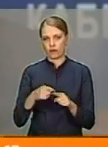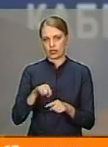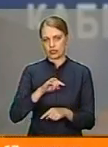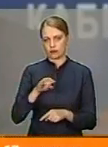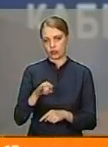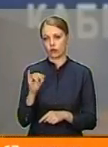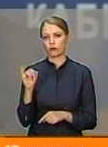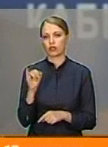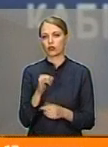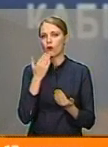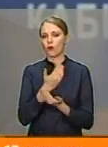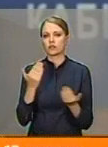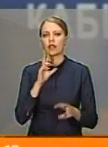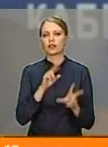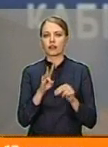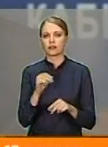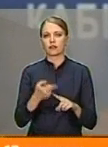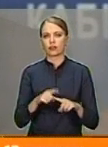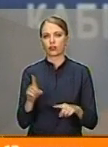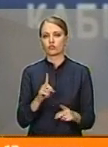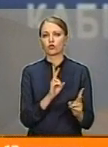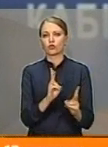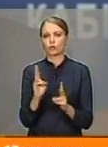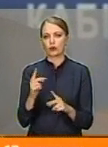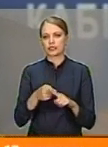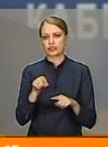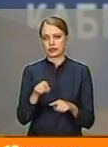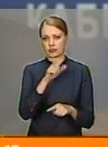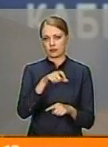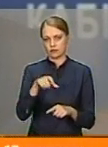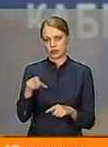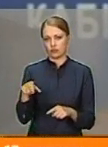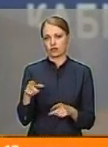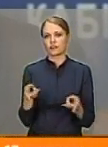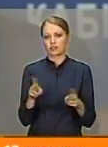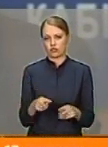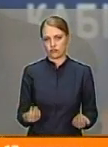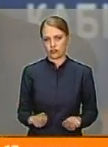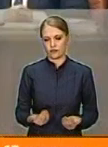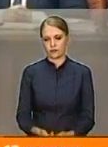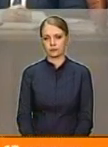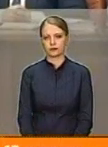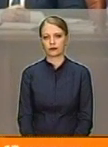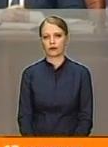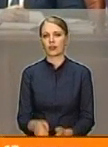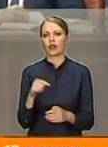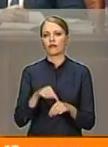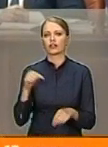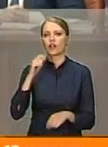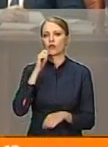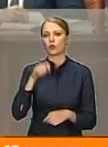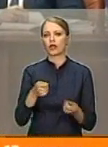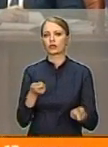літаком і остання надія на те, що хтось з цих пасажирів залишиться живим. Відреагували